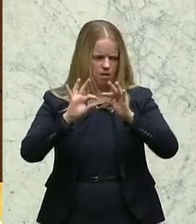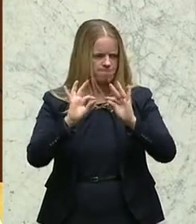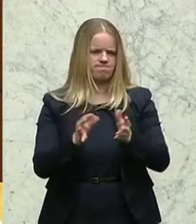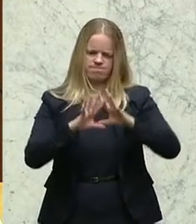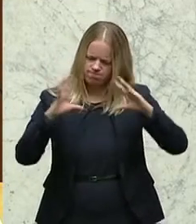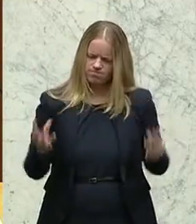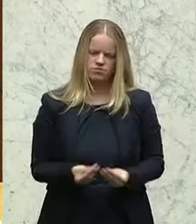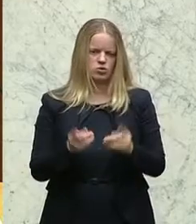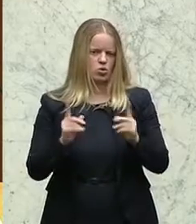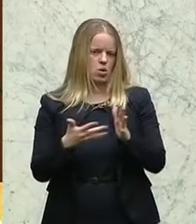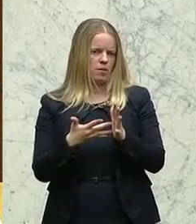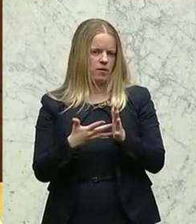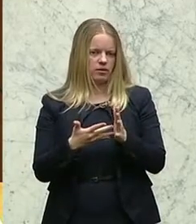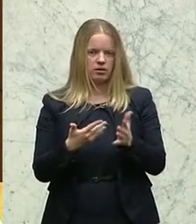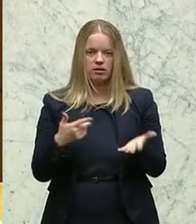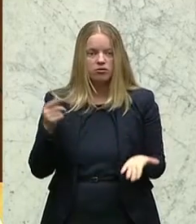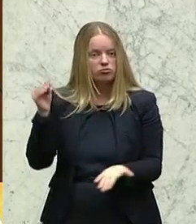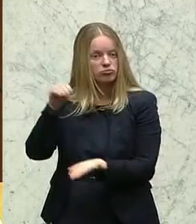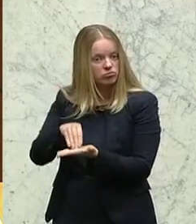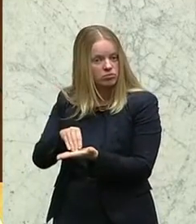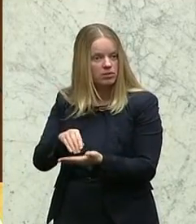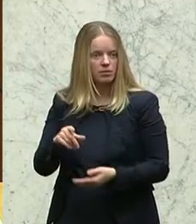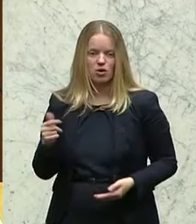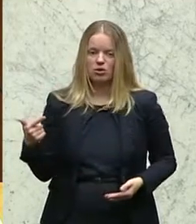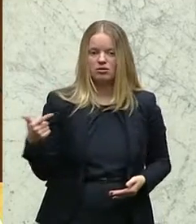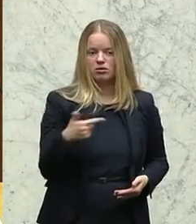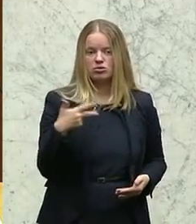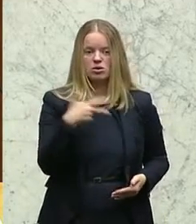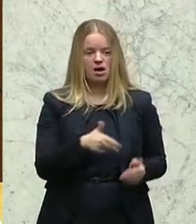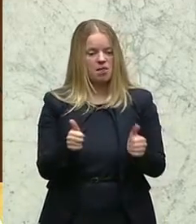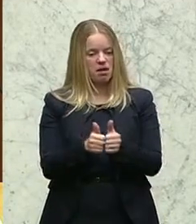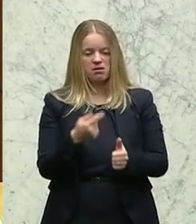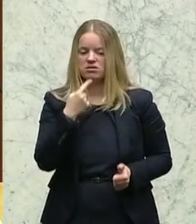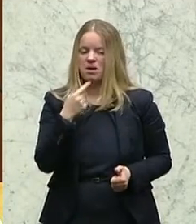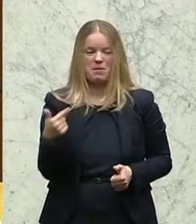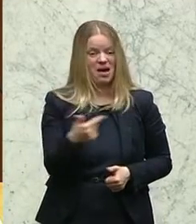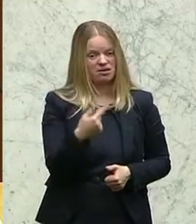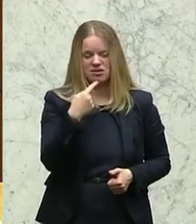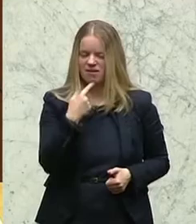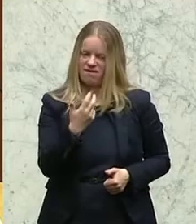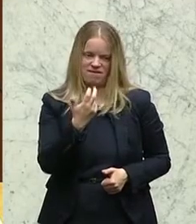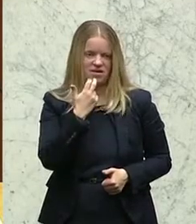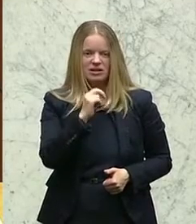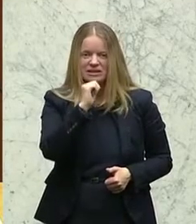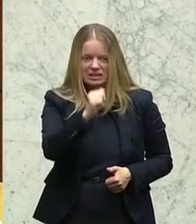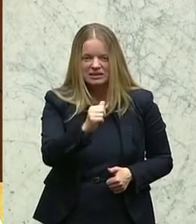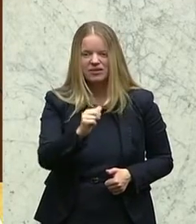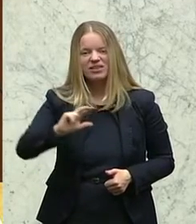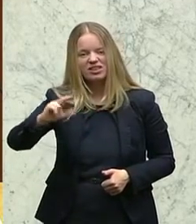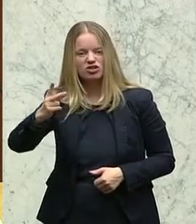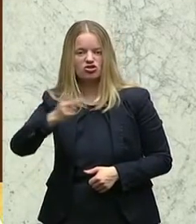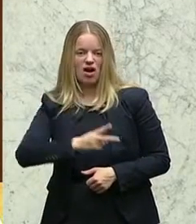für notwendig. Das heißt, hier hat die Sozialpartnerschaft gesagt, wir wollen das eigentlich nicht, das auf